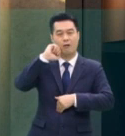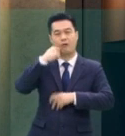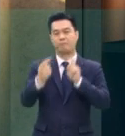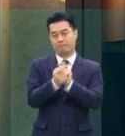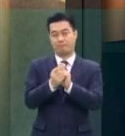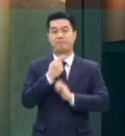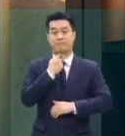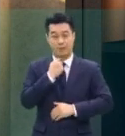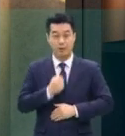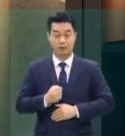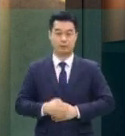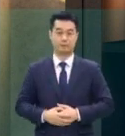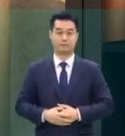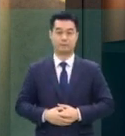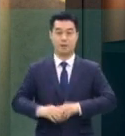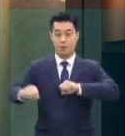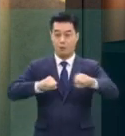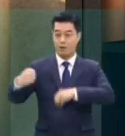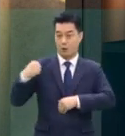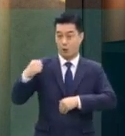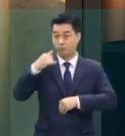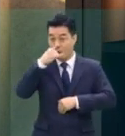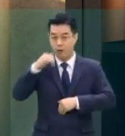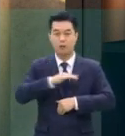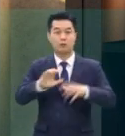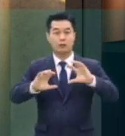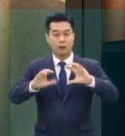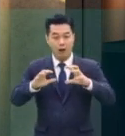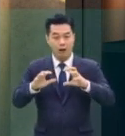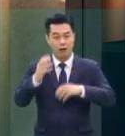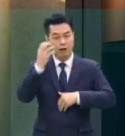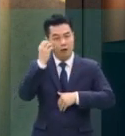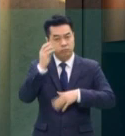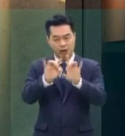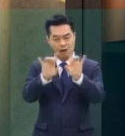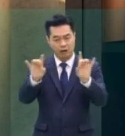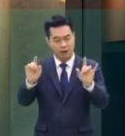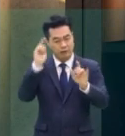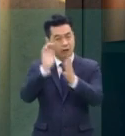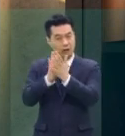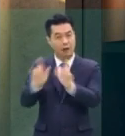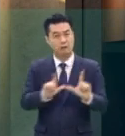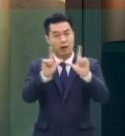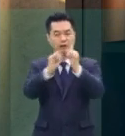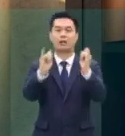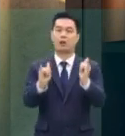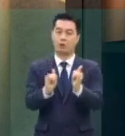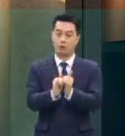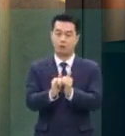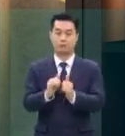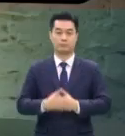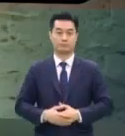받아왔습니다 활력 명 치던 대한민국은 냉엄한 각자도생 이 사회가 되었습니다